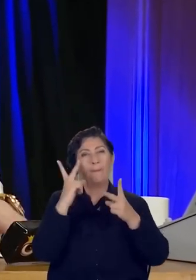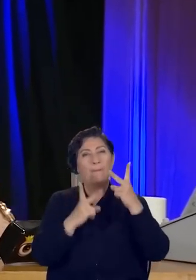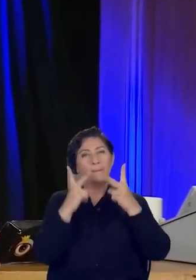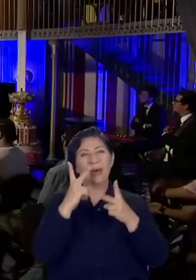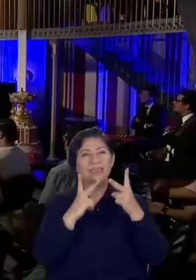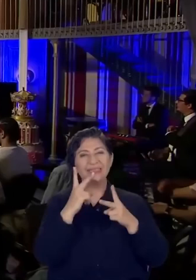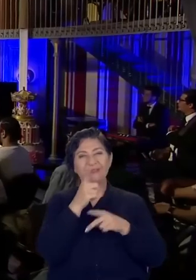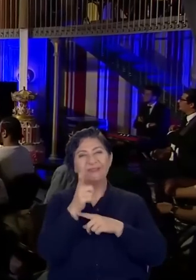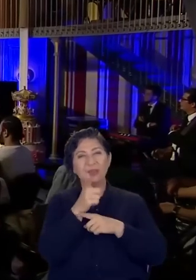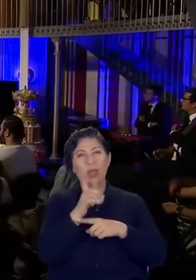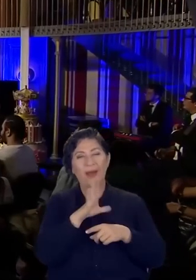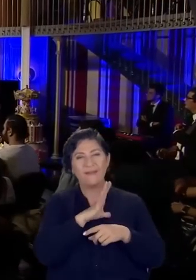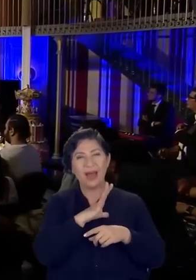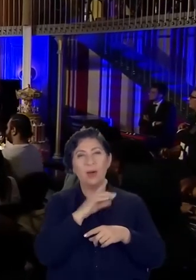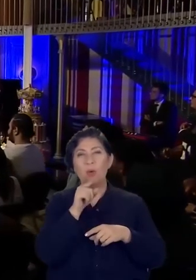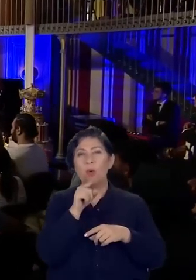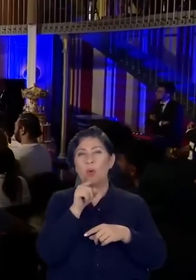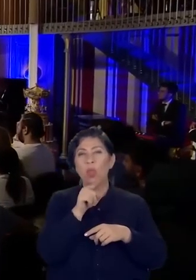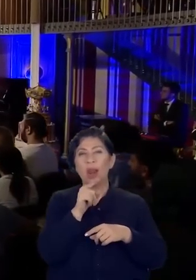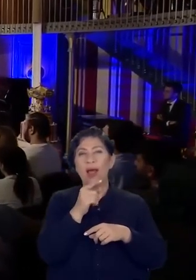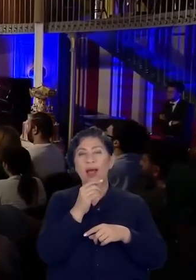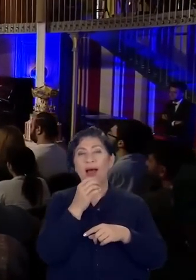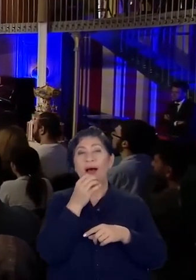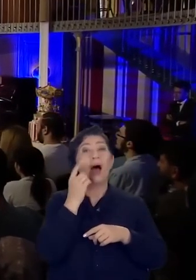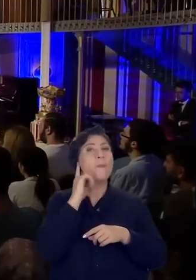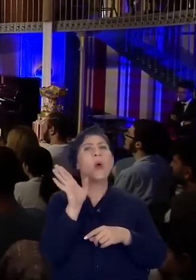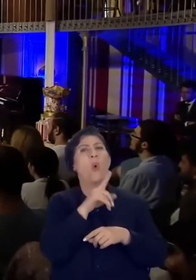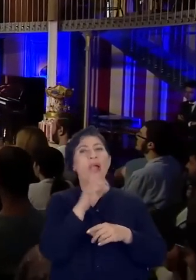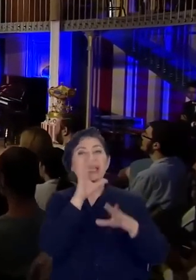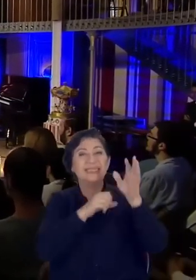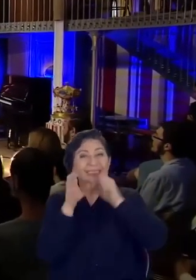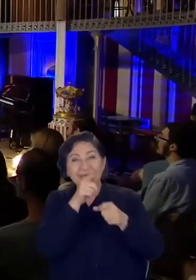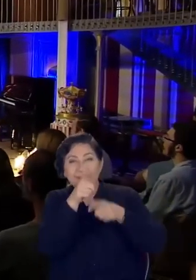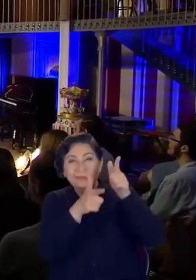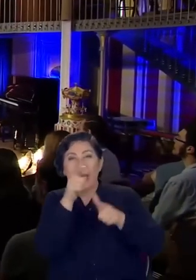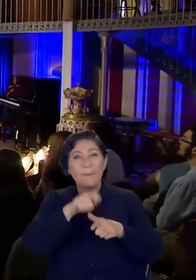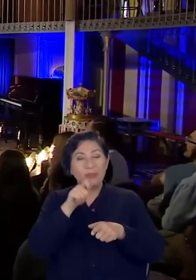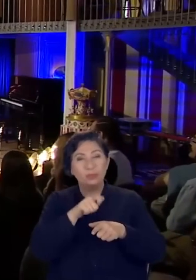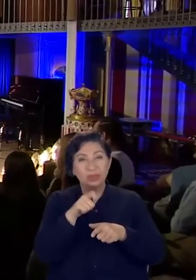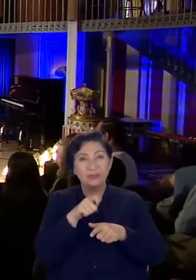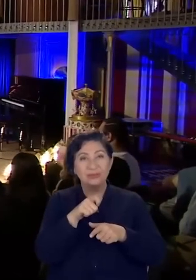bazı elimde videolar var. Onun da haberi olmayan videolar, gizlice kaydedilmiş.